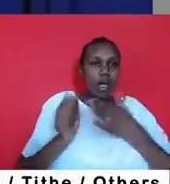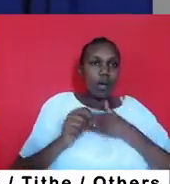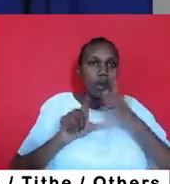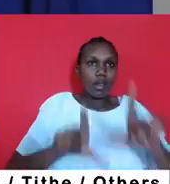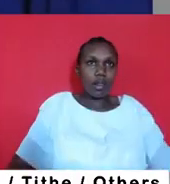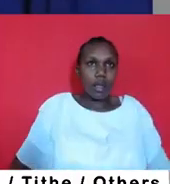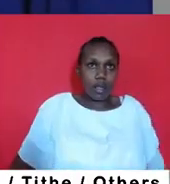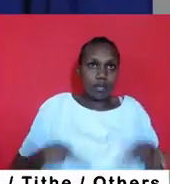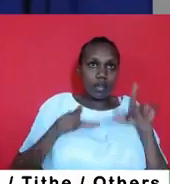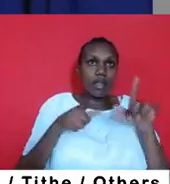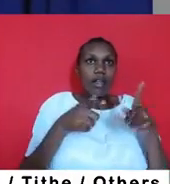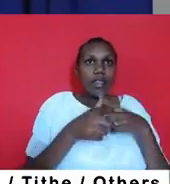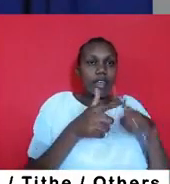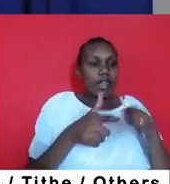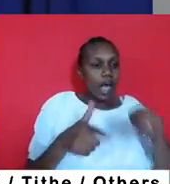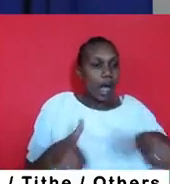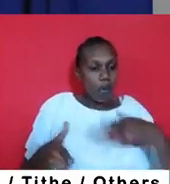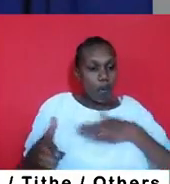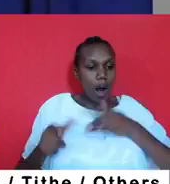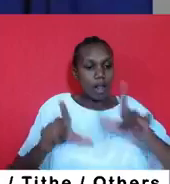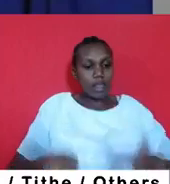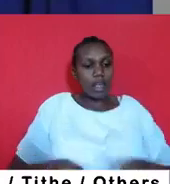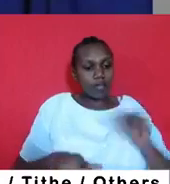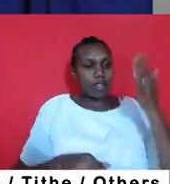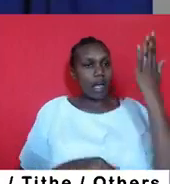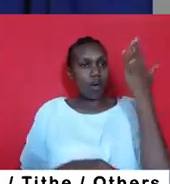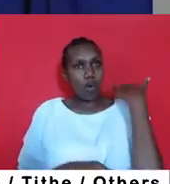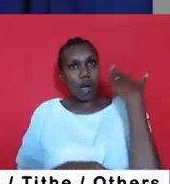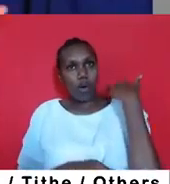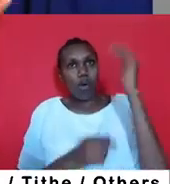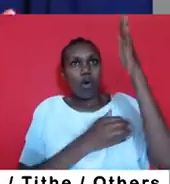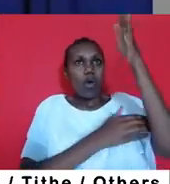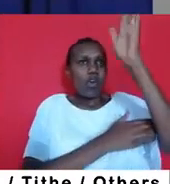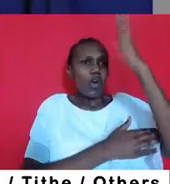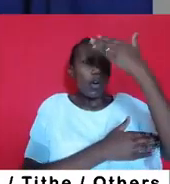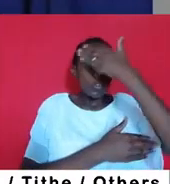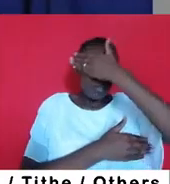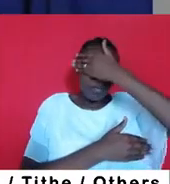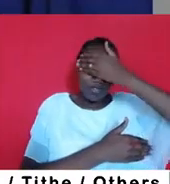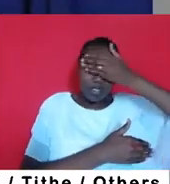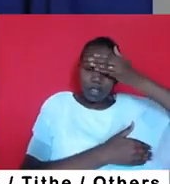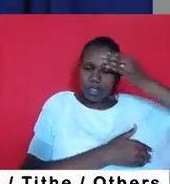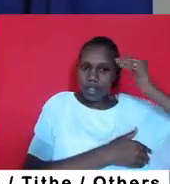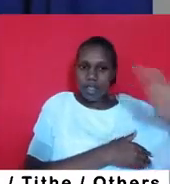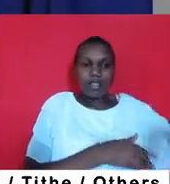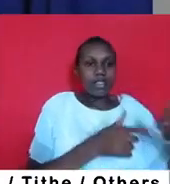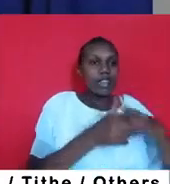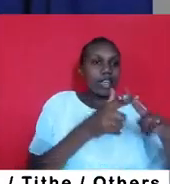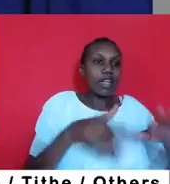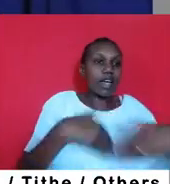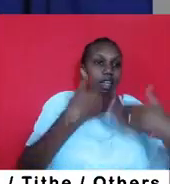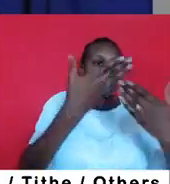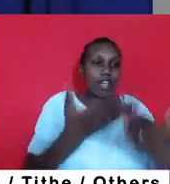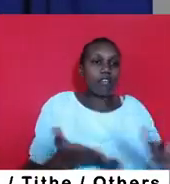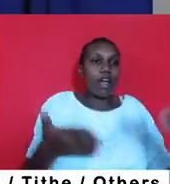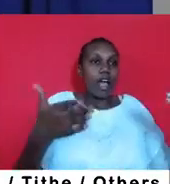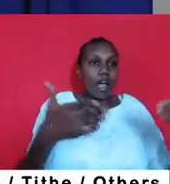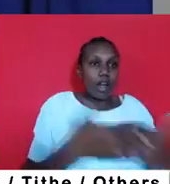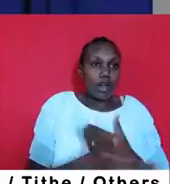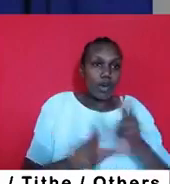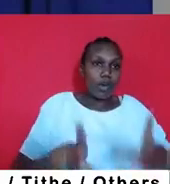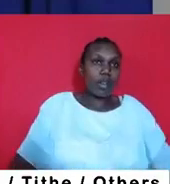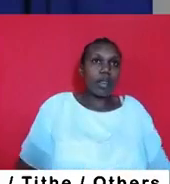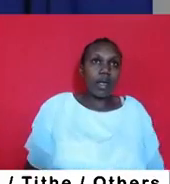yetu, na hayo maisha ya awali Mungu anayeondoa na anatupatia, anatujalia